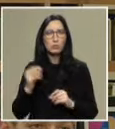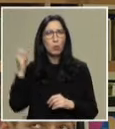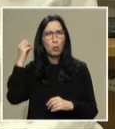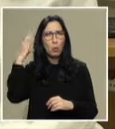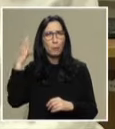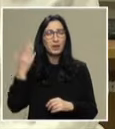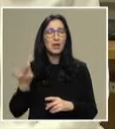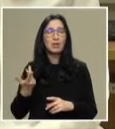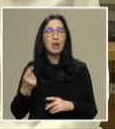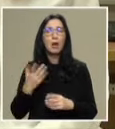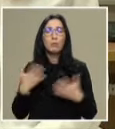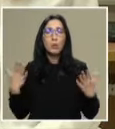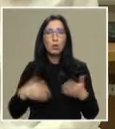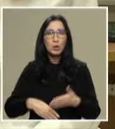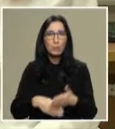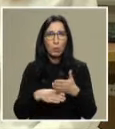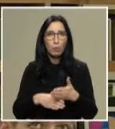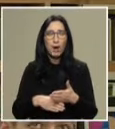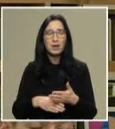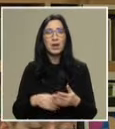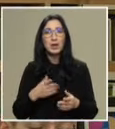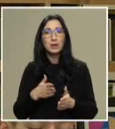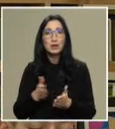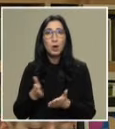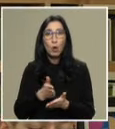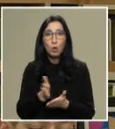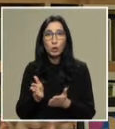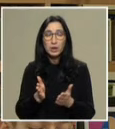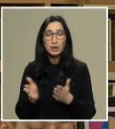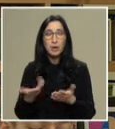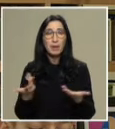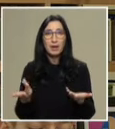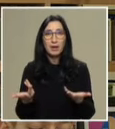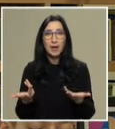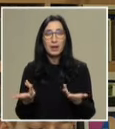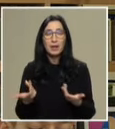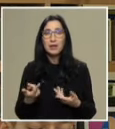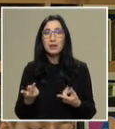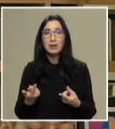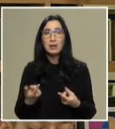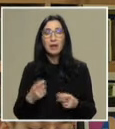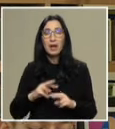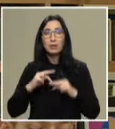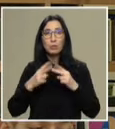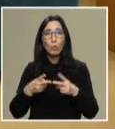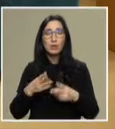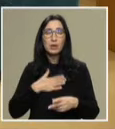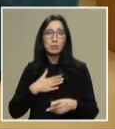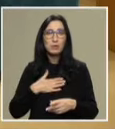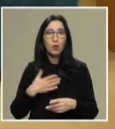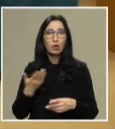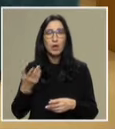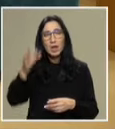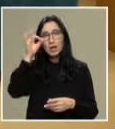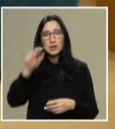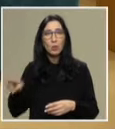в сферата си и много ми помага да се ориентирам в това как и по какви начин да се обърна към своите съученици, за да